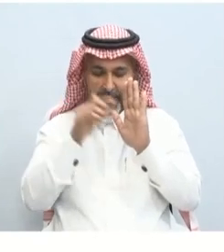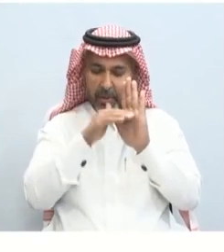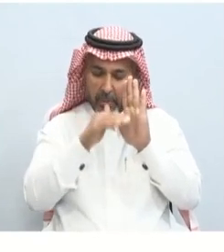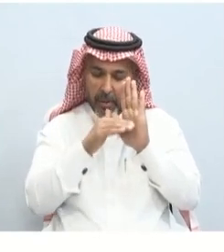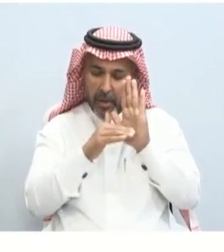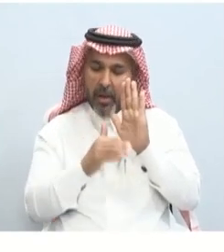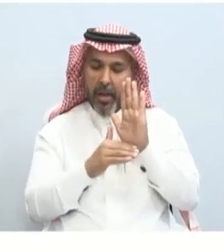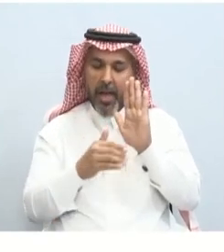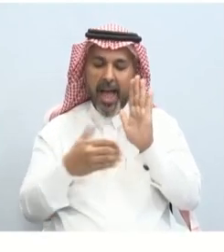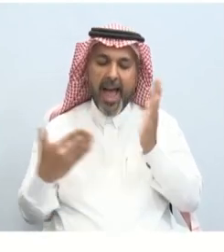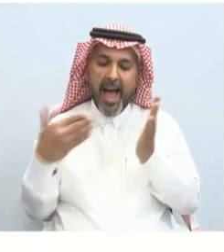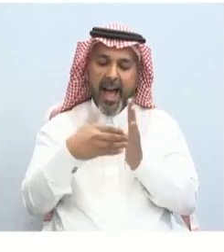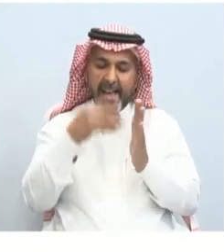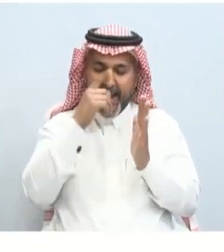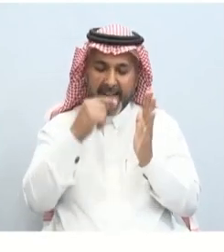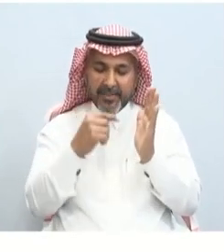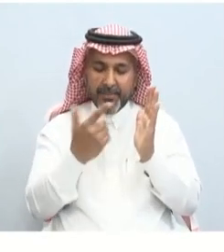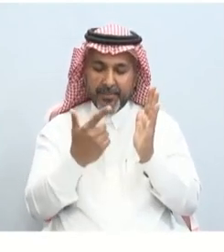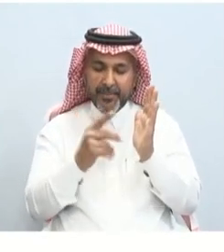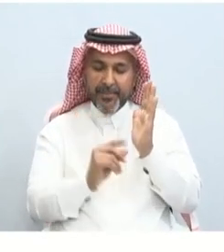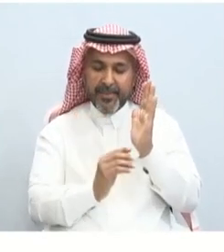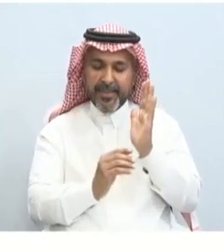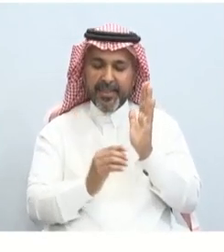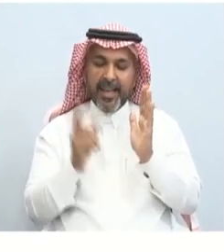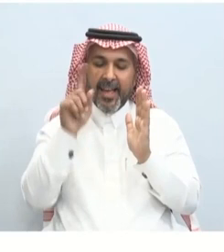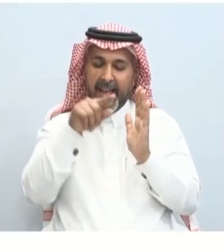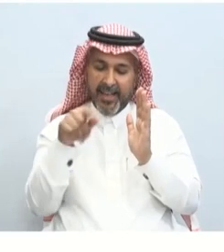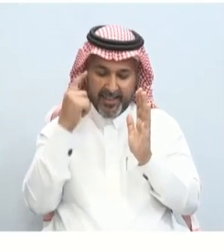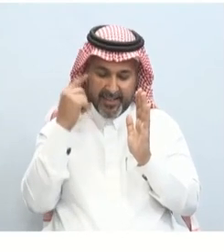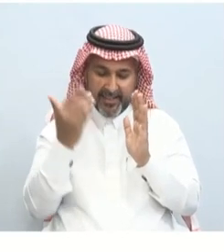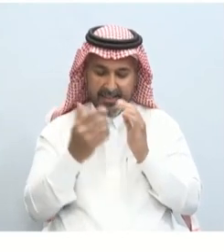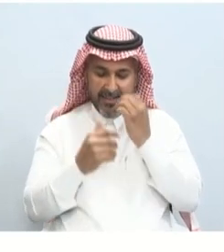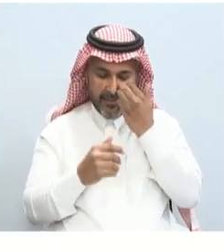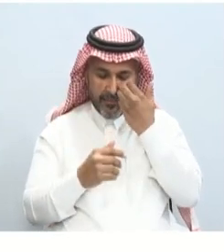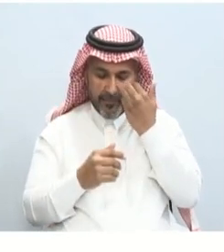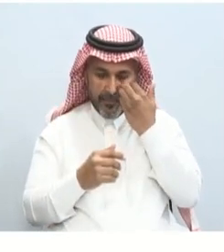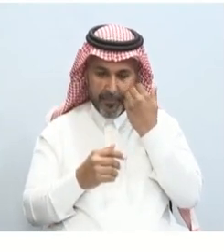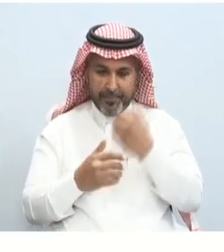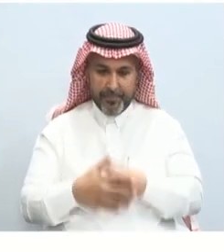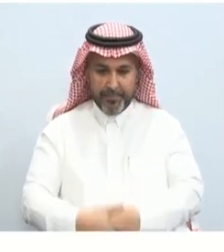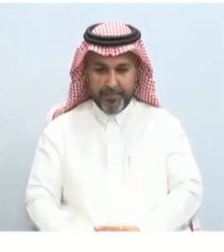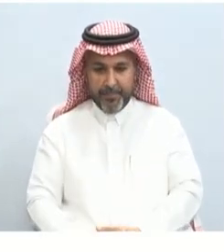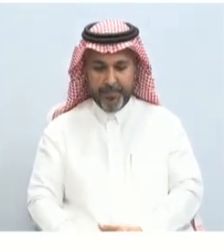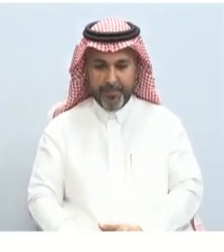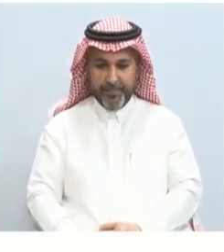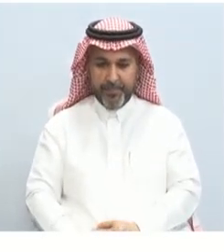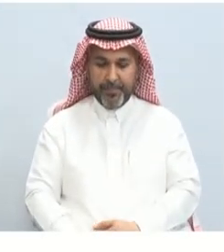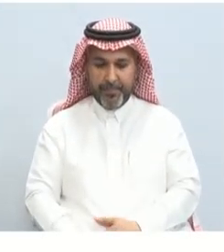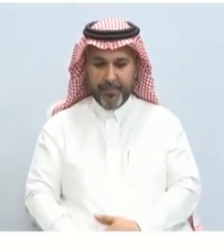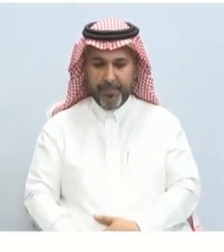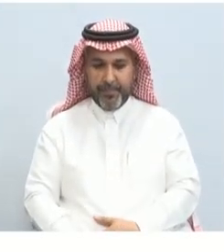وقضاياه صادقه فصحه الاستدلال في الحالتين متوقفه على الصوره او الشكل